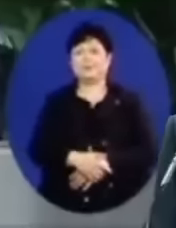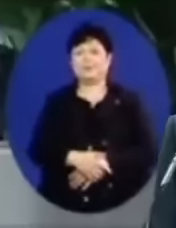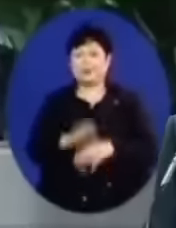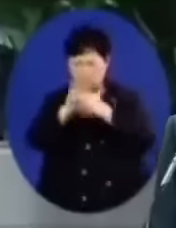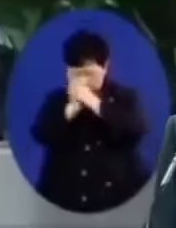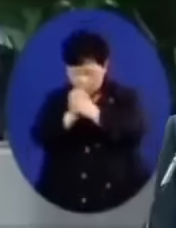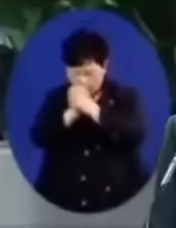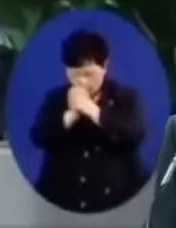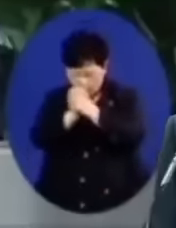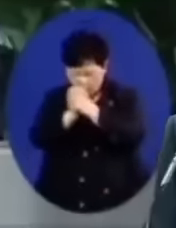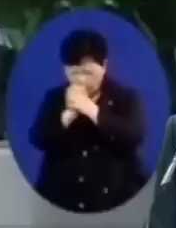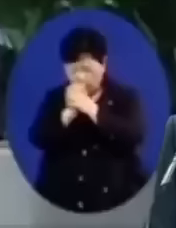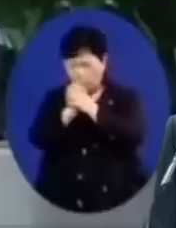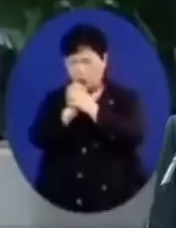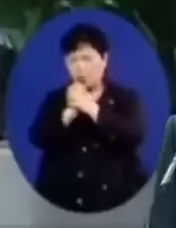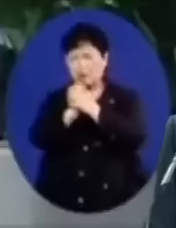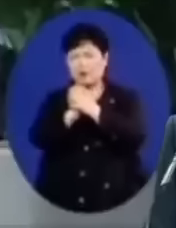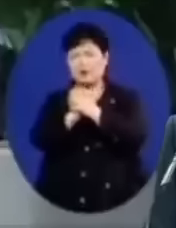기도가